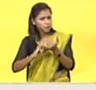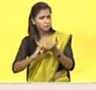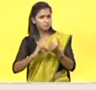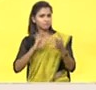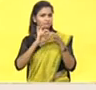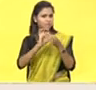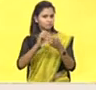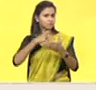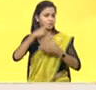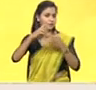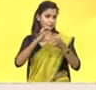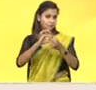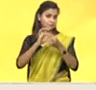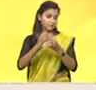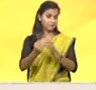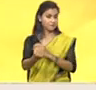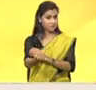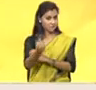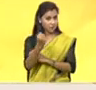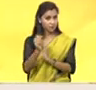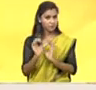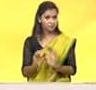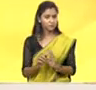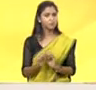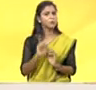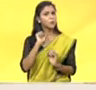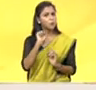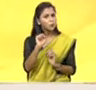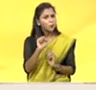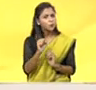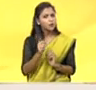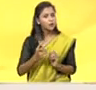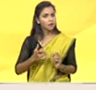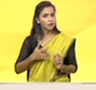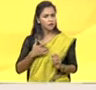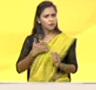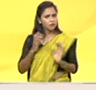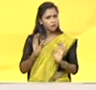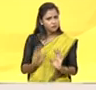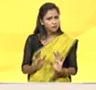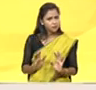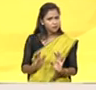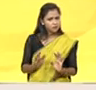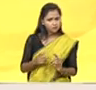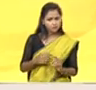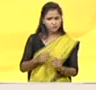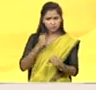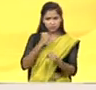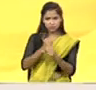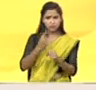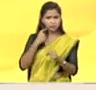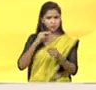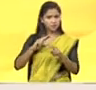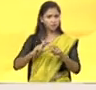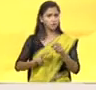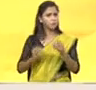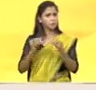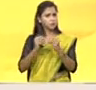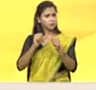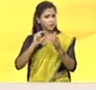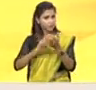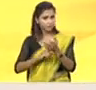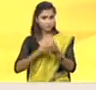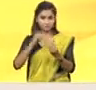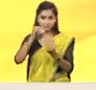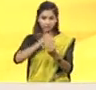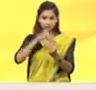मजबूत हो। उन्हें जब ये एहसास हुआ कि गिबन्स को केले बहुत